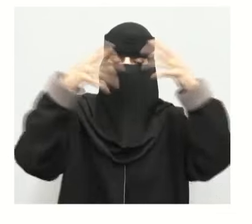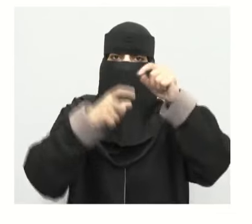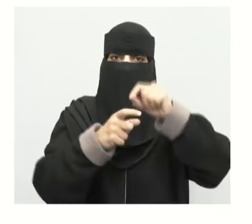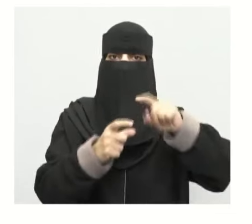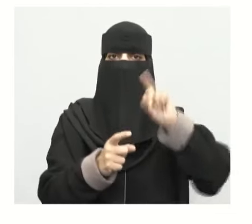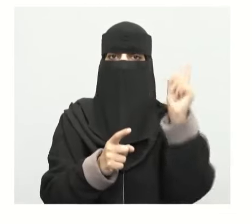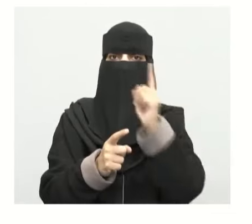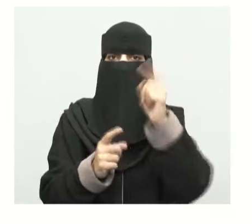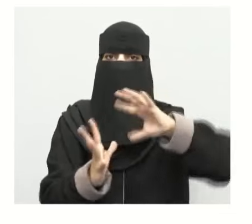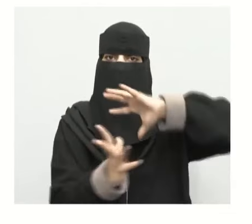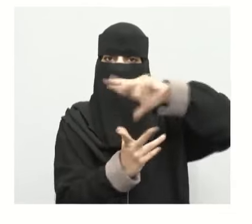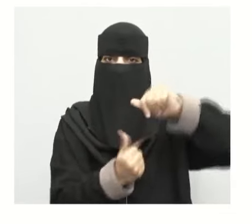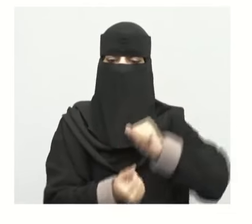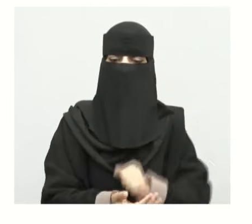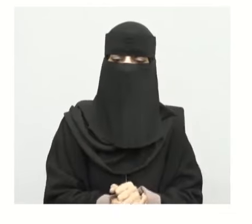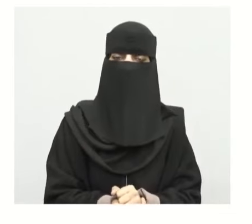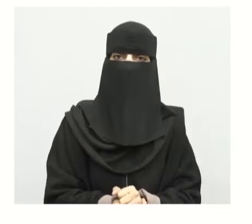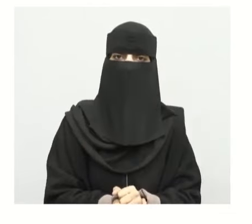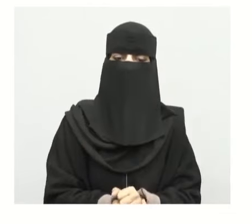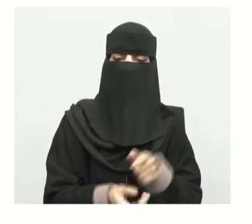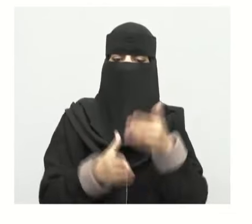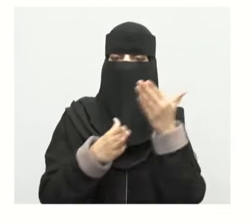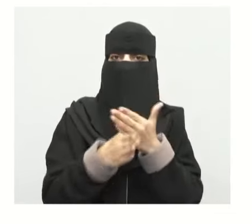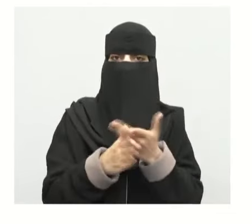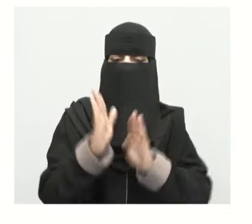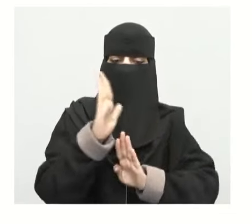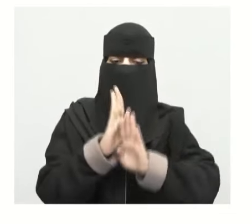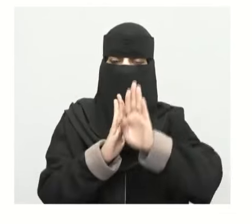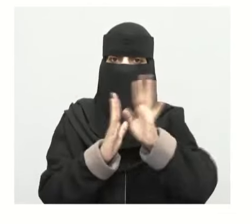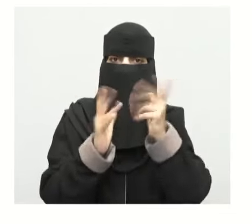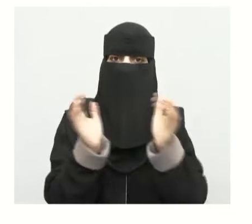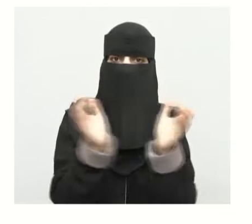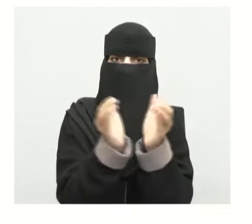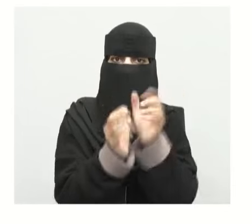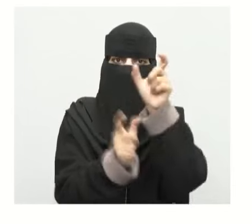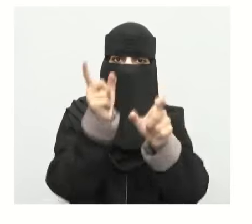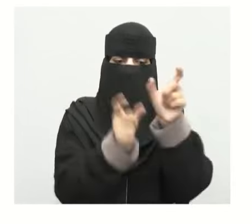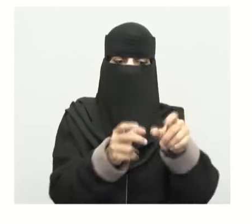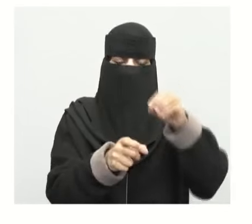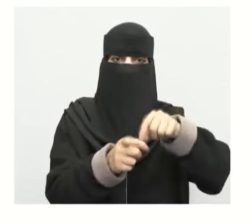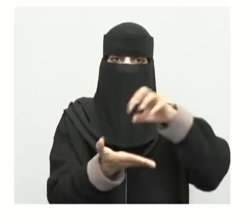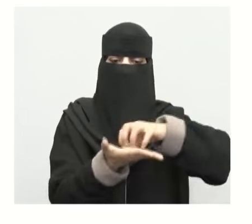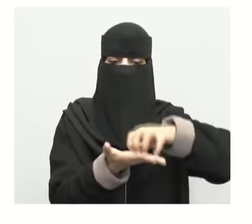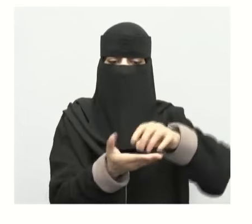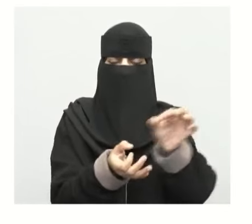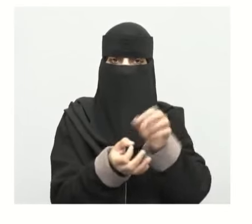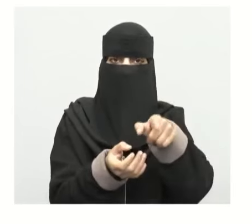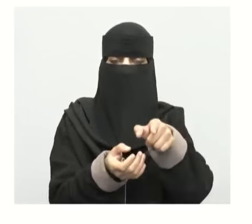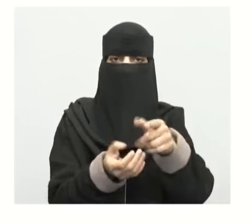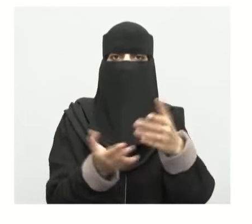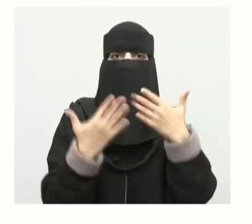في العالم يعلل ارتفاع الكثافه السكانيه في المناطق ذات